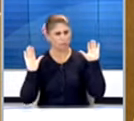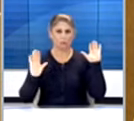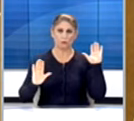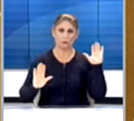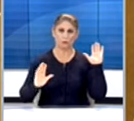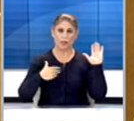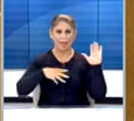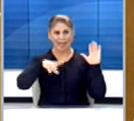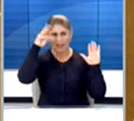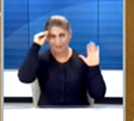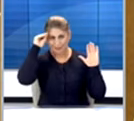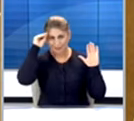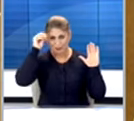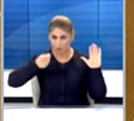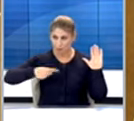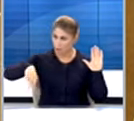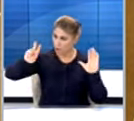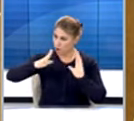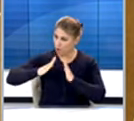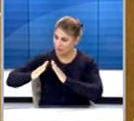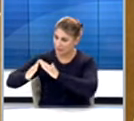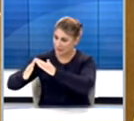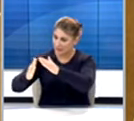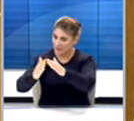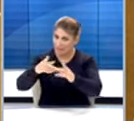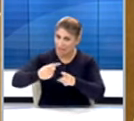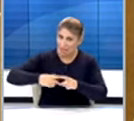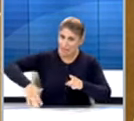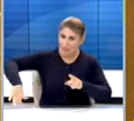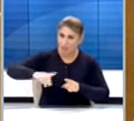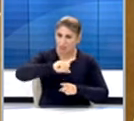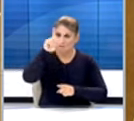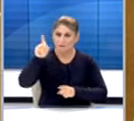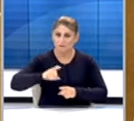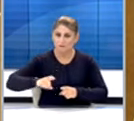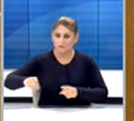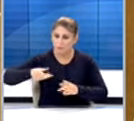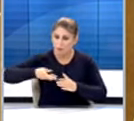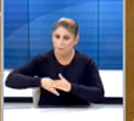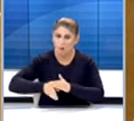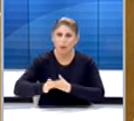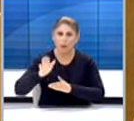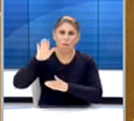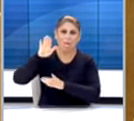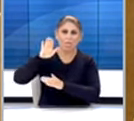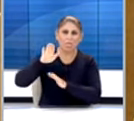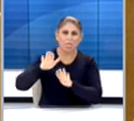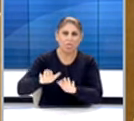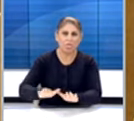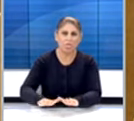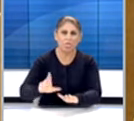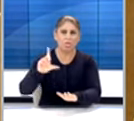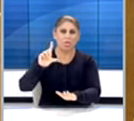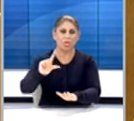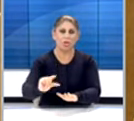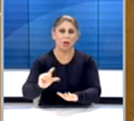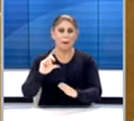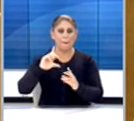Αντιλαμβάνεστε ότι η πλειοψηφία των οικοκυριών βιώνει μία συνθήκη ύφεσης, μειωμένης